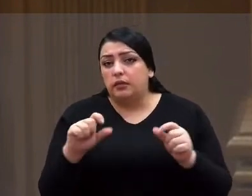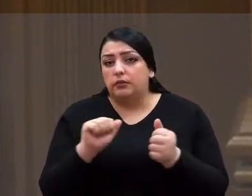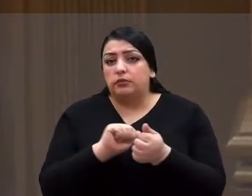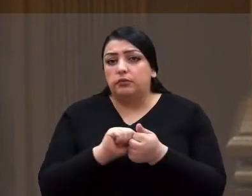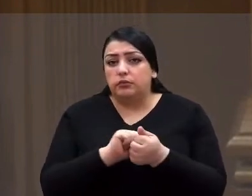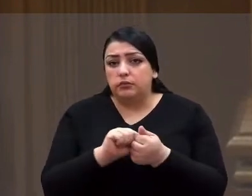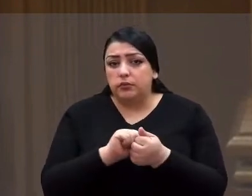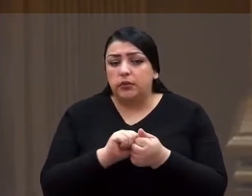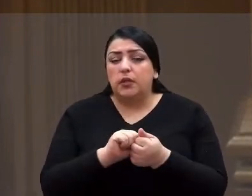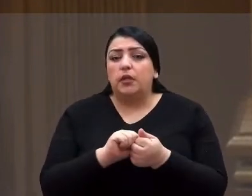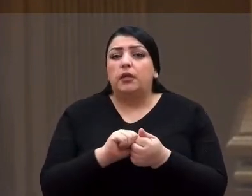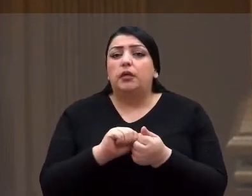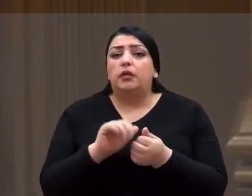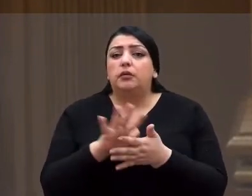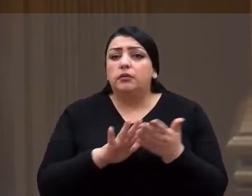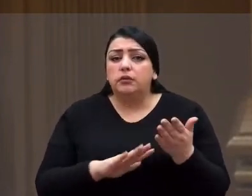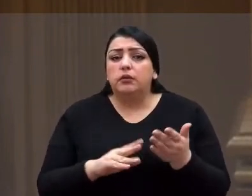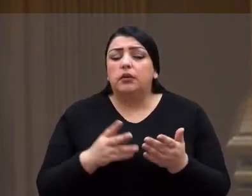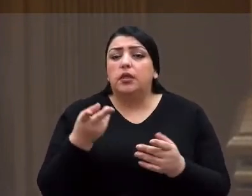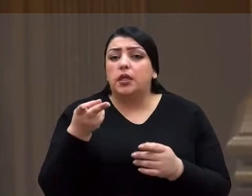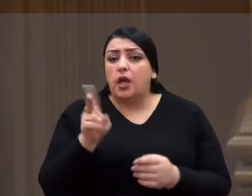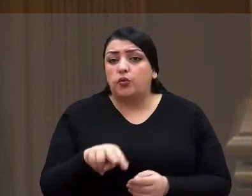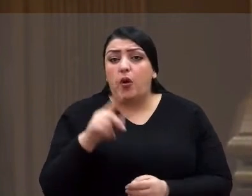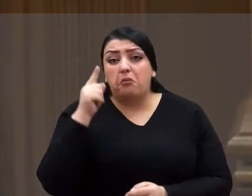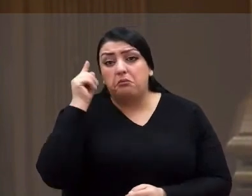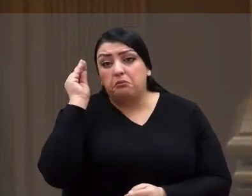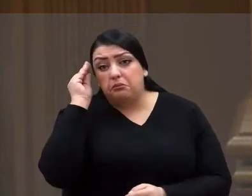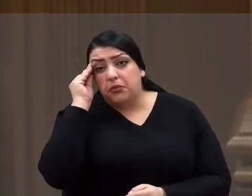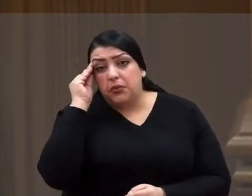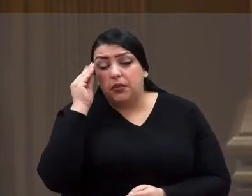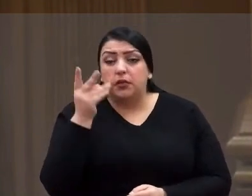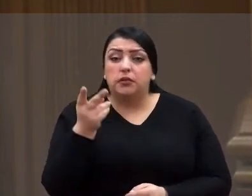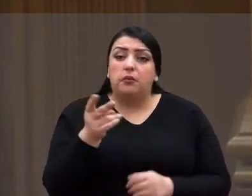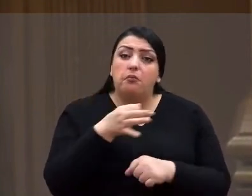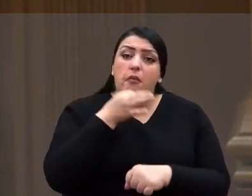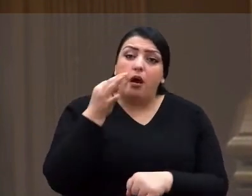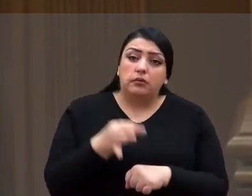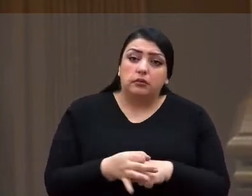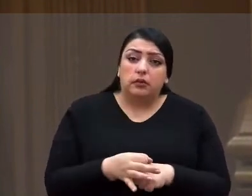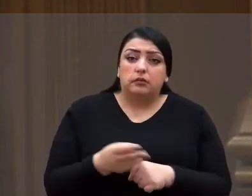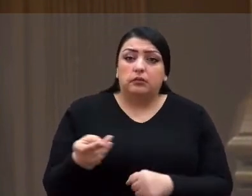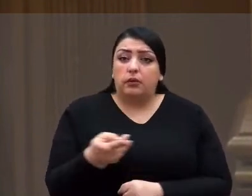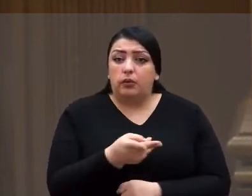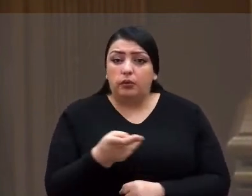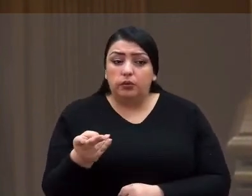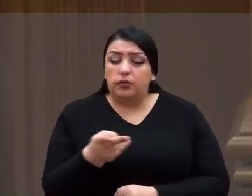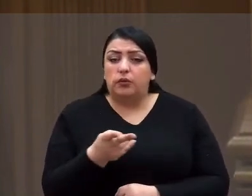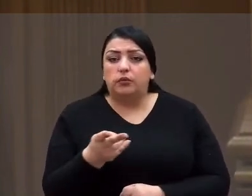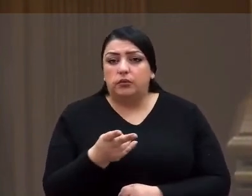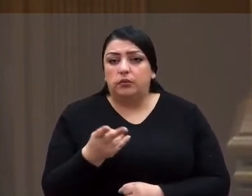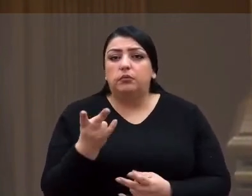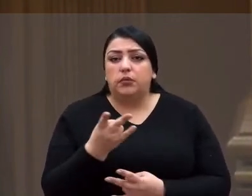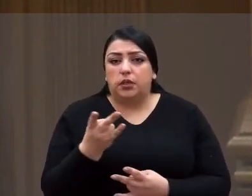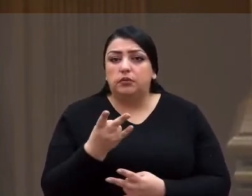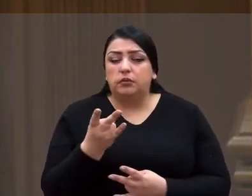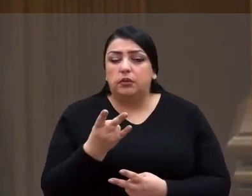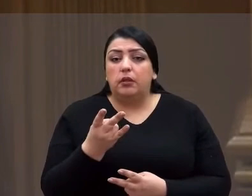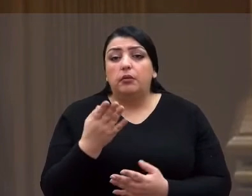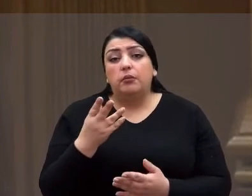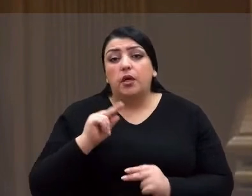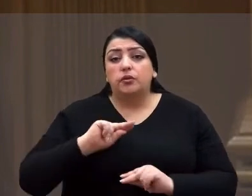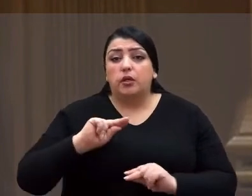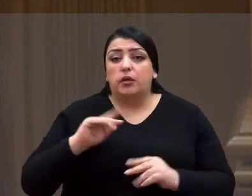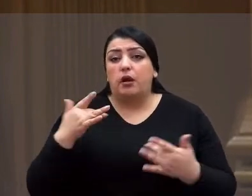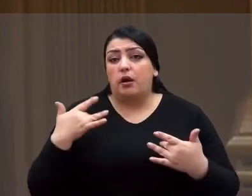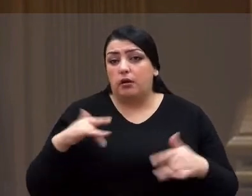և առանց երկիմաստությունների միանշանակ պատասխան է տալիս, ապա աշխատանքից ազատումը